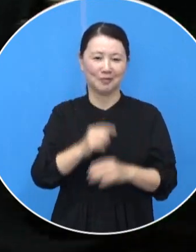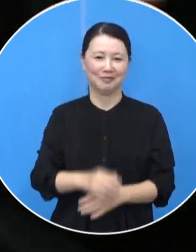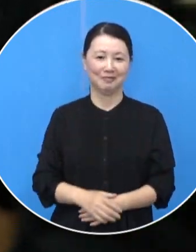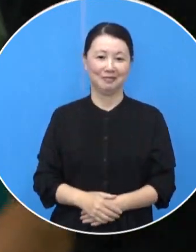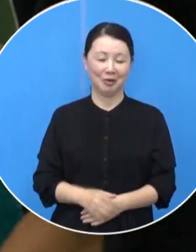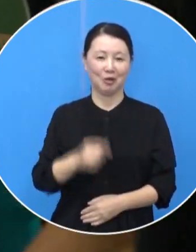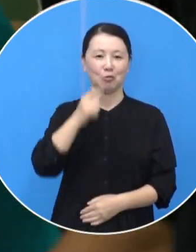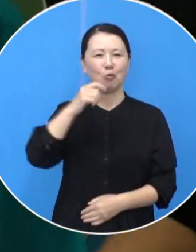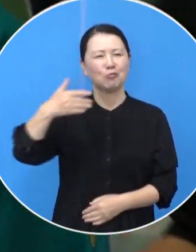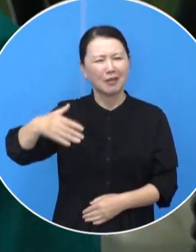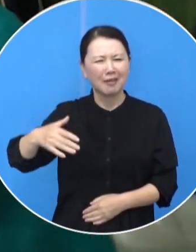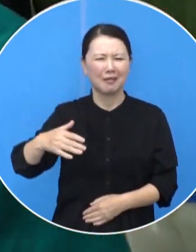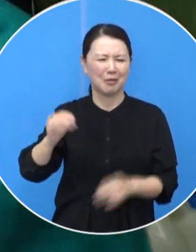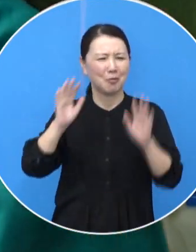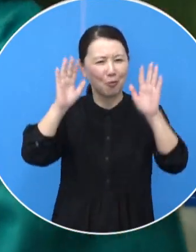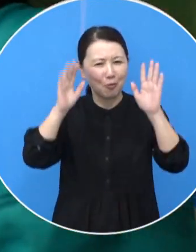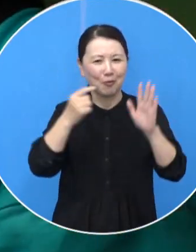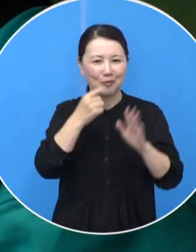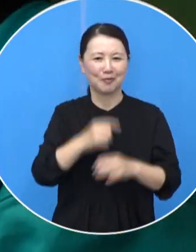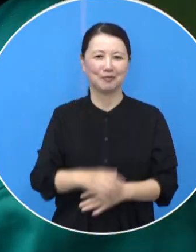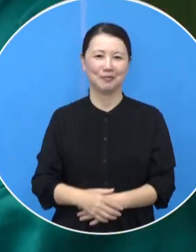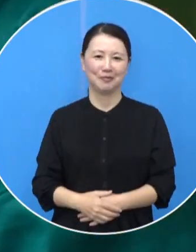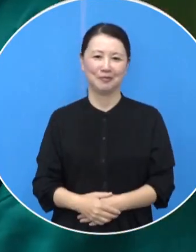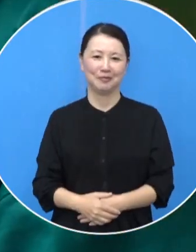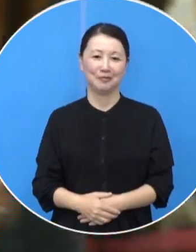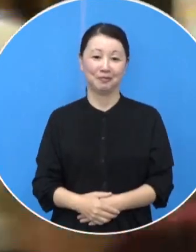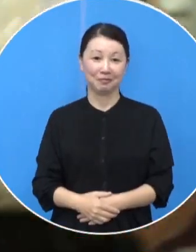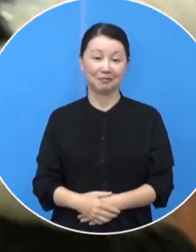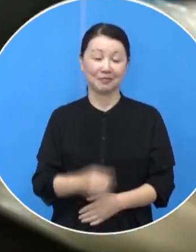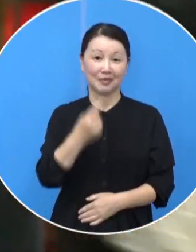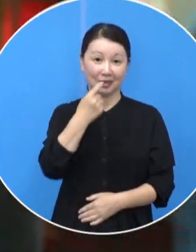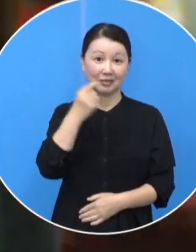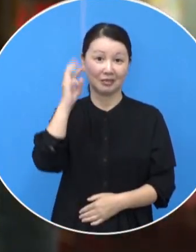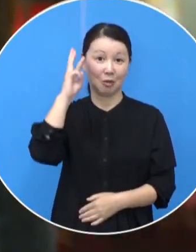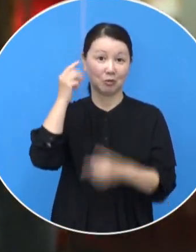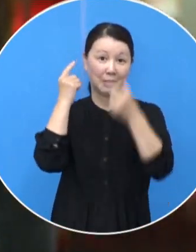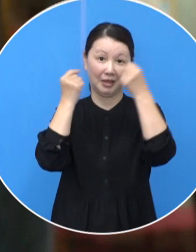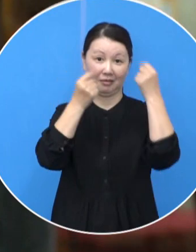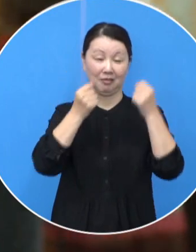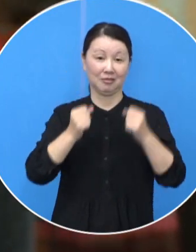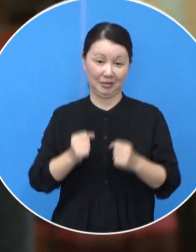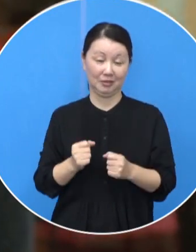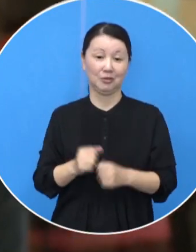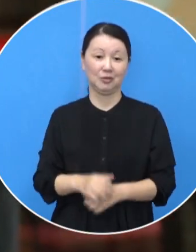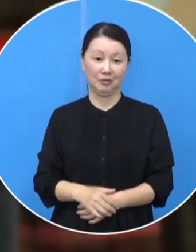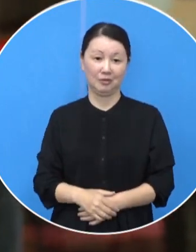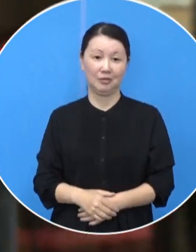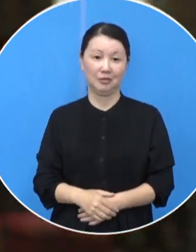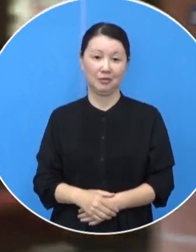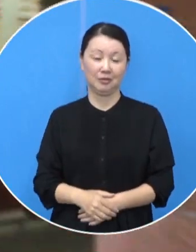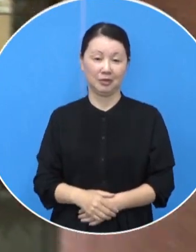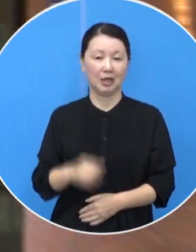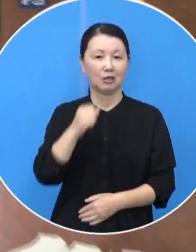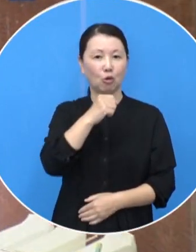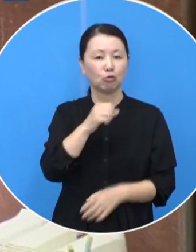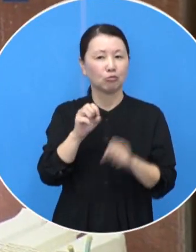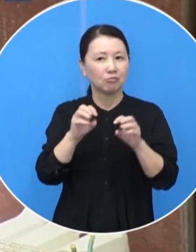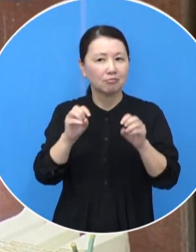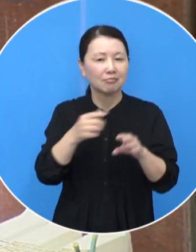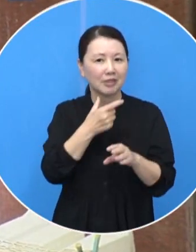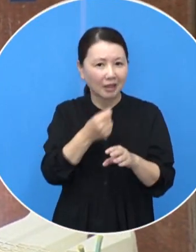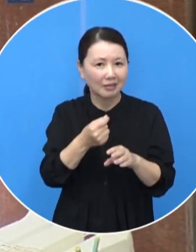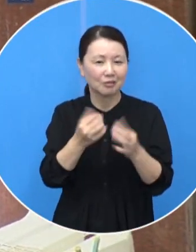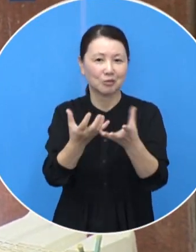。しらくですけどテンション上がってますが 私が鹿児島大学なんですけど、ちょっと焼酎